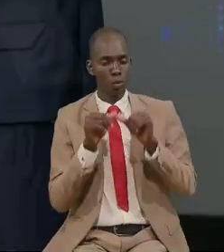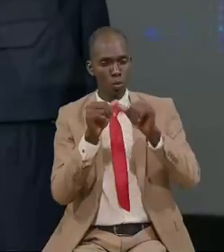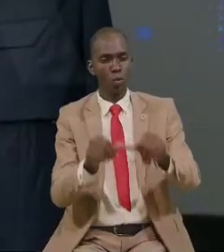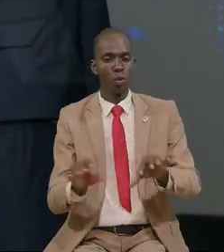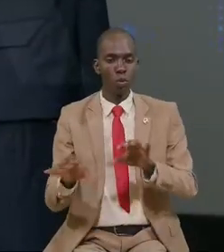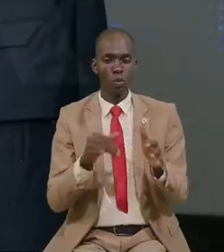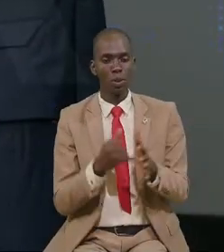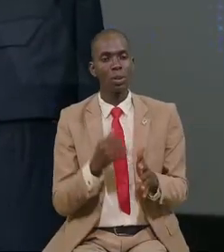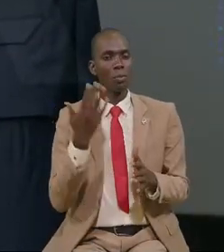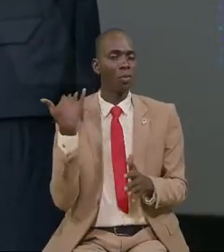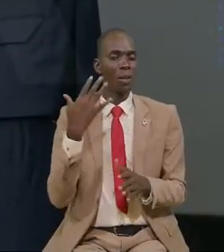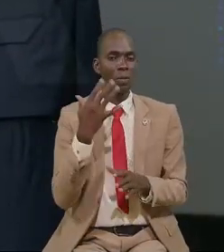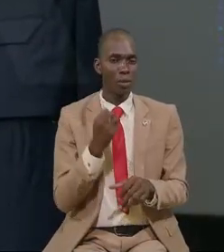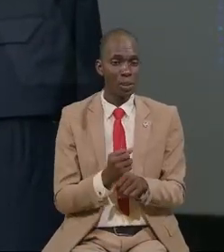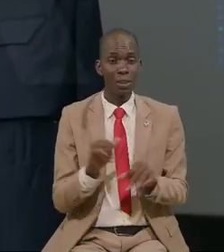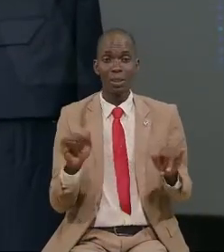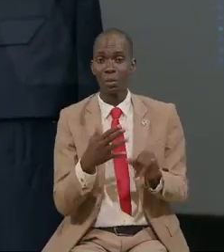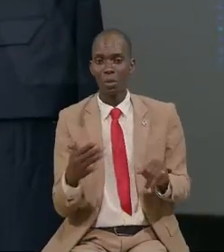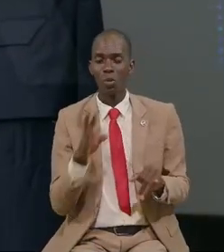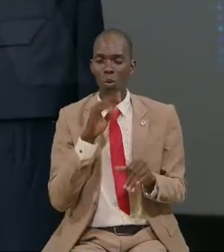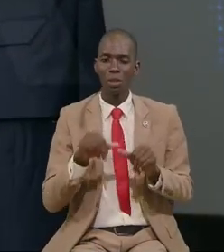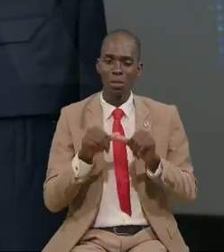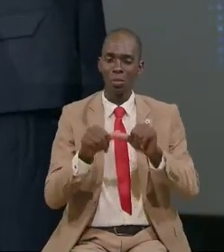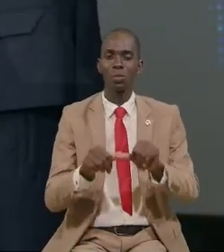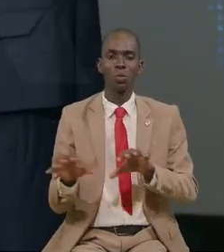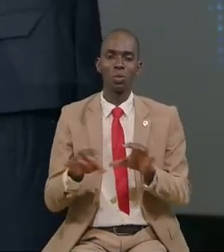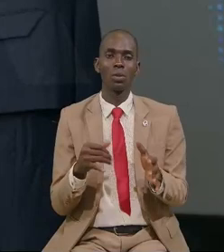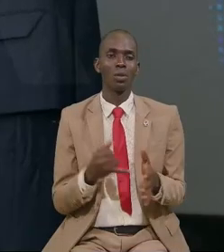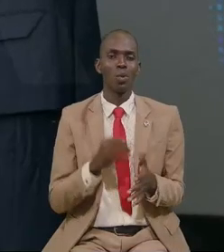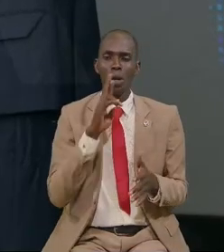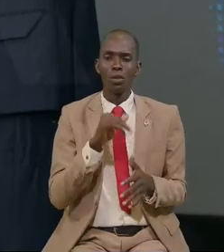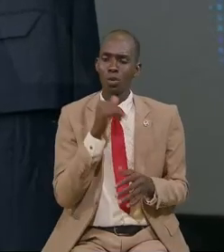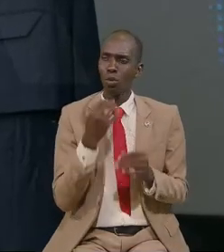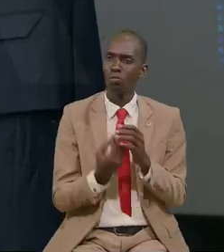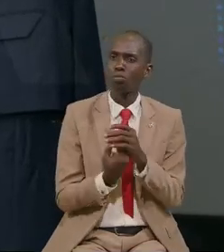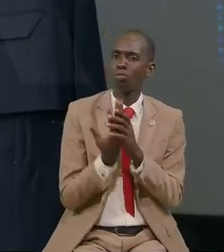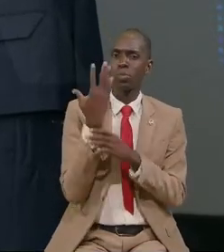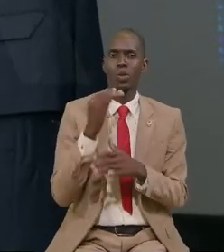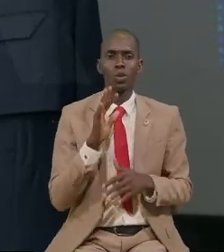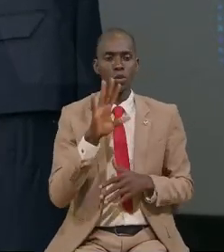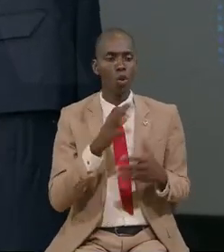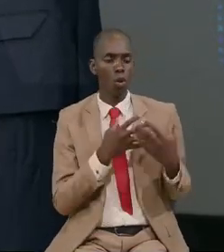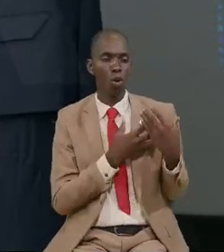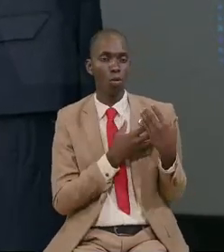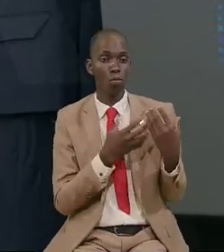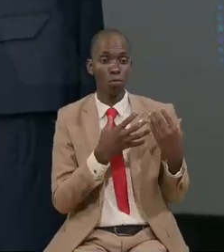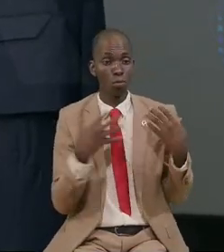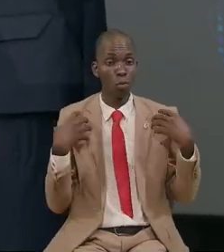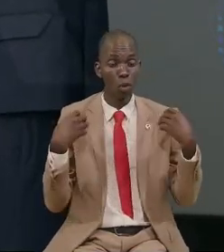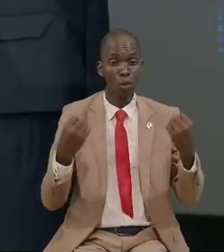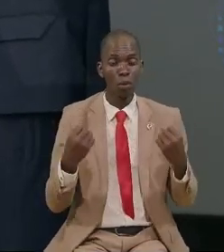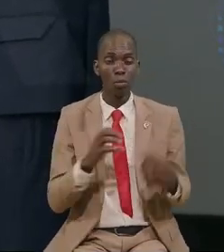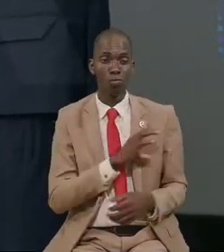C'est la même chose que tu fais. Tu n'es pas édifié. Ton courage, ta conviction, ta